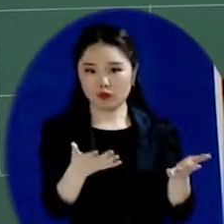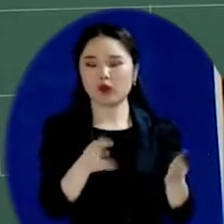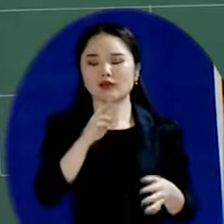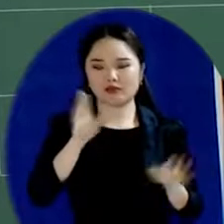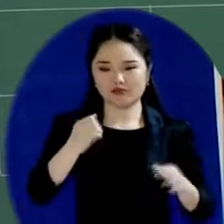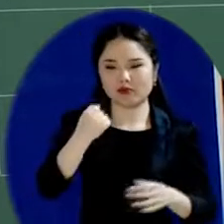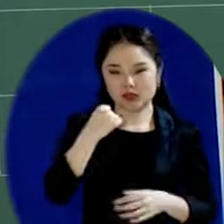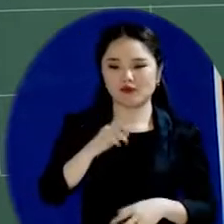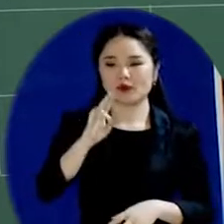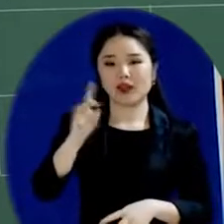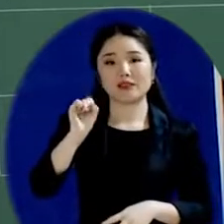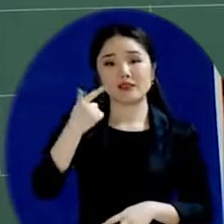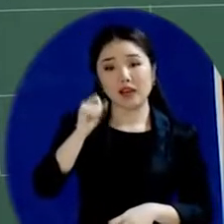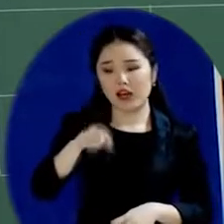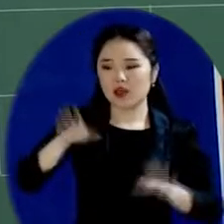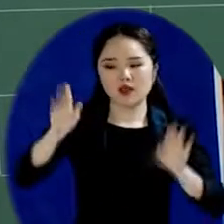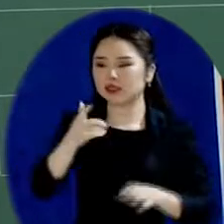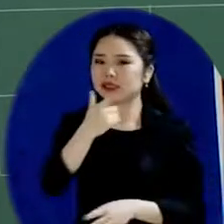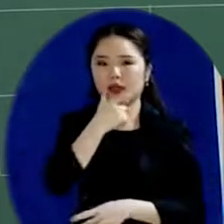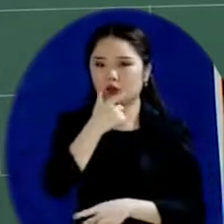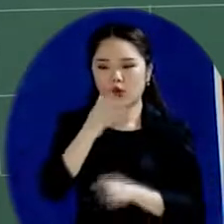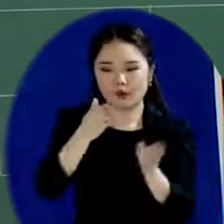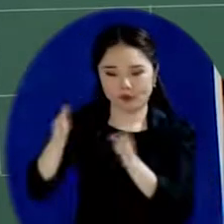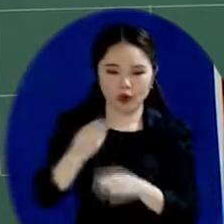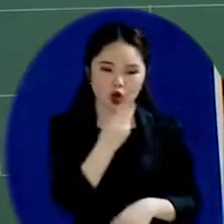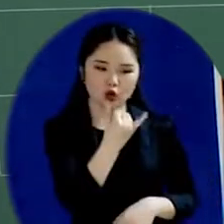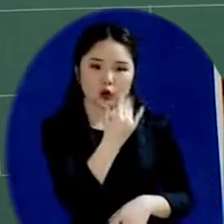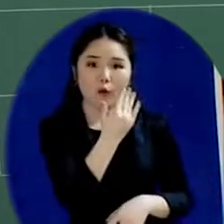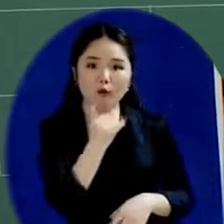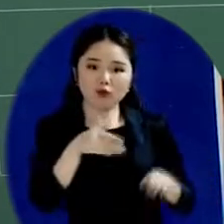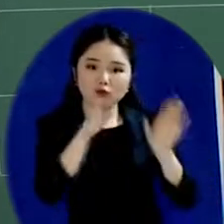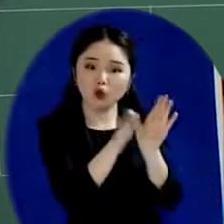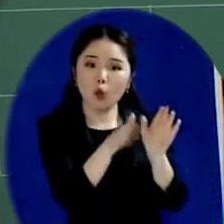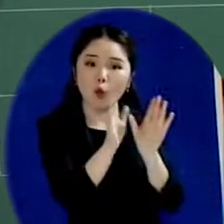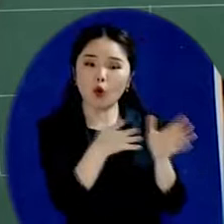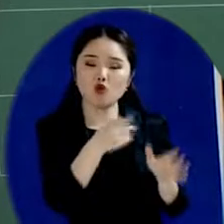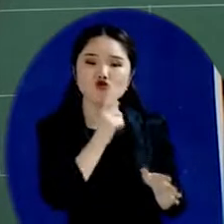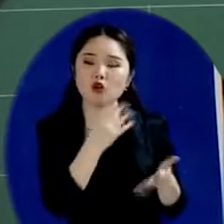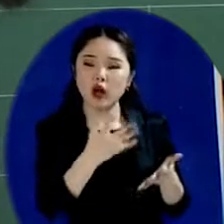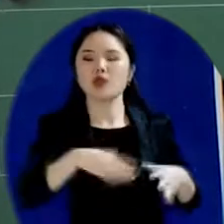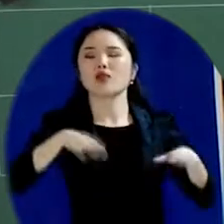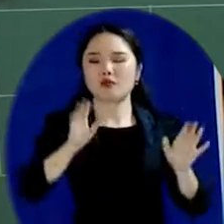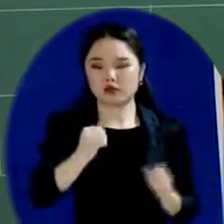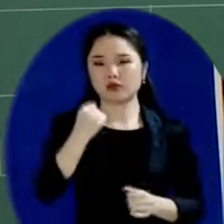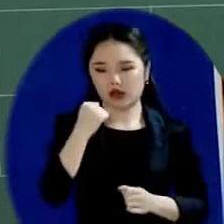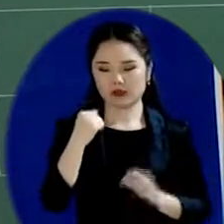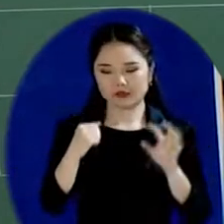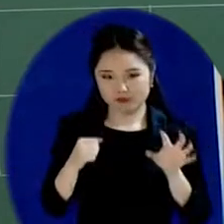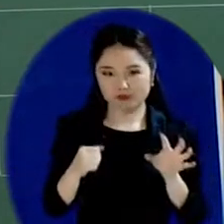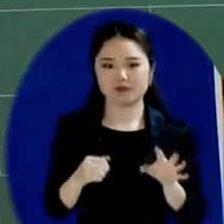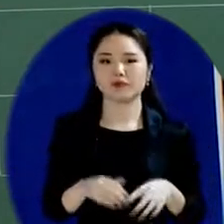Янзаг нэстэггүй амтан. Шувуу маань юу лээ? Хөх шувуу нэстэг үлээ нэстэггүй үлээ? Зүйтэй нэстэг